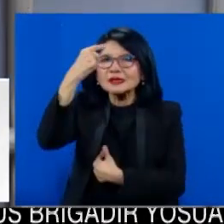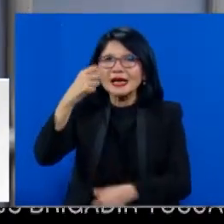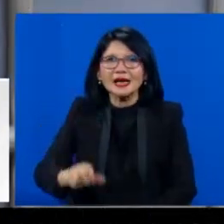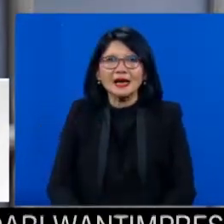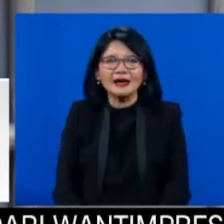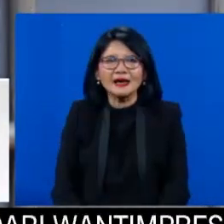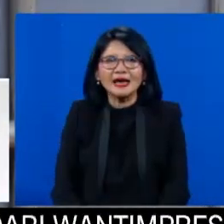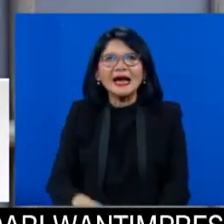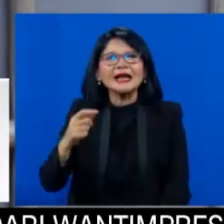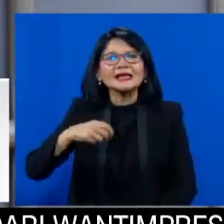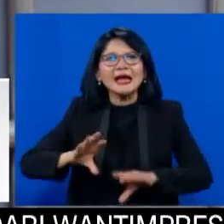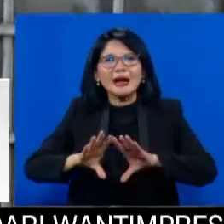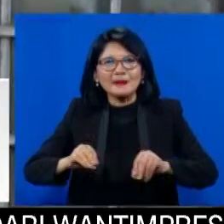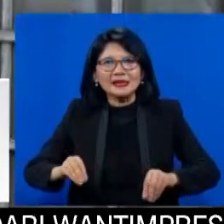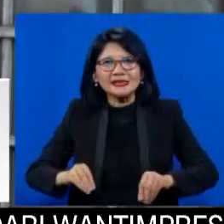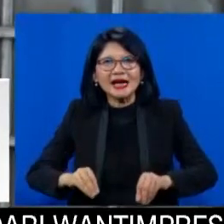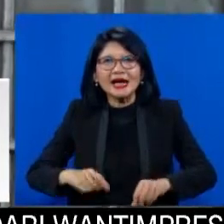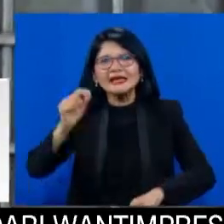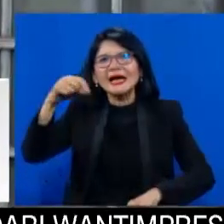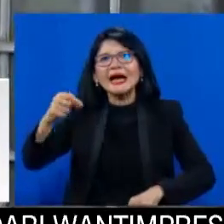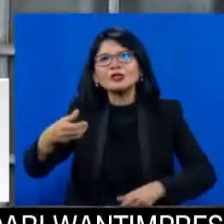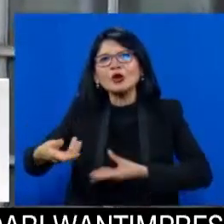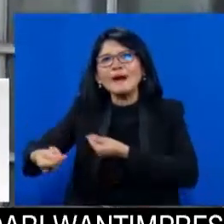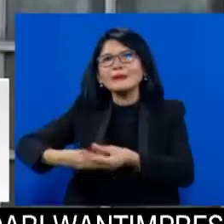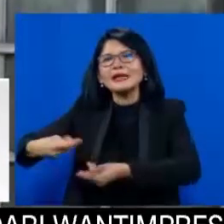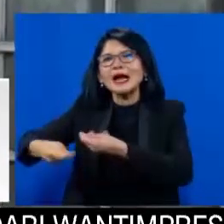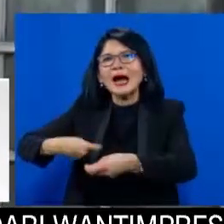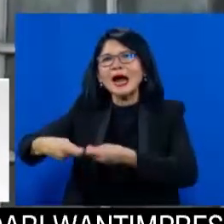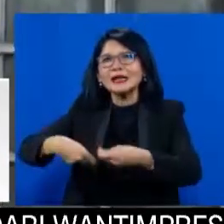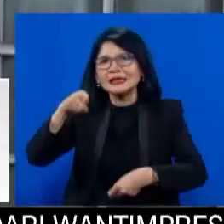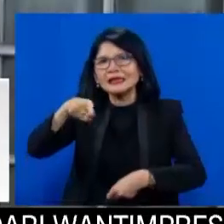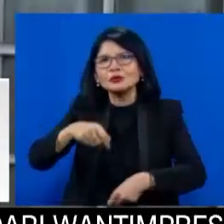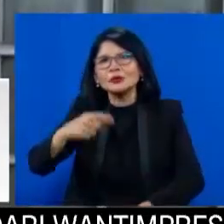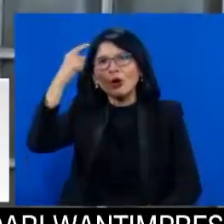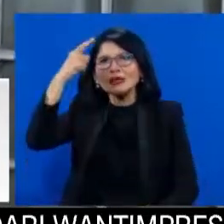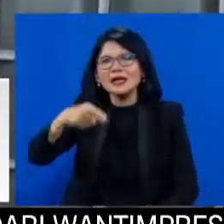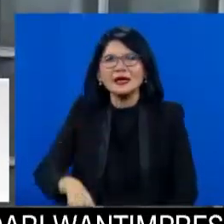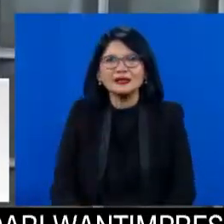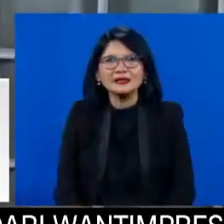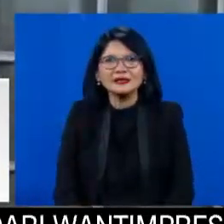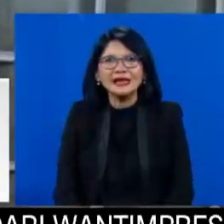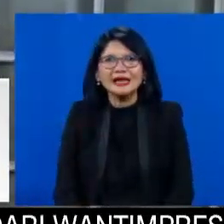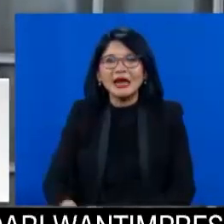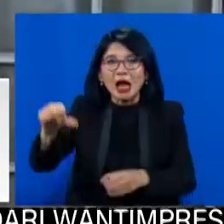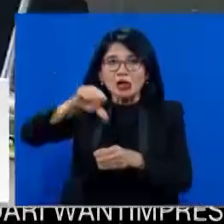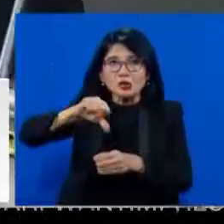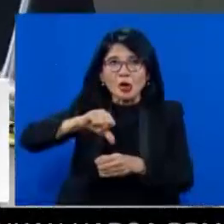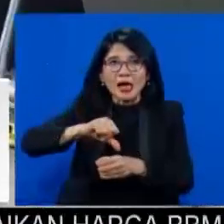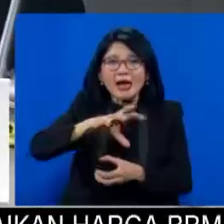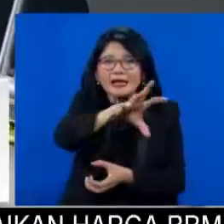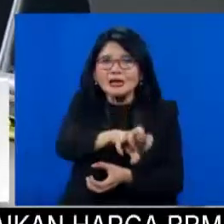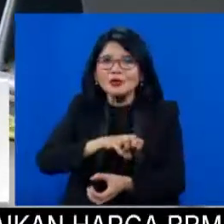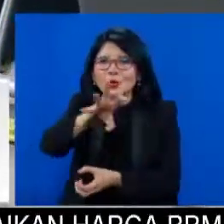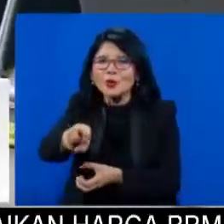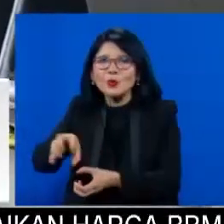staf di Dinas Perdagangan Kudus, merupakan otak penyalahgunaan BBM bersubsidi tersebut. Pelaku mengambil solar dari sejumlah SPBU di